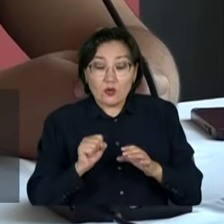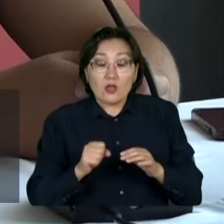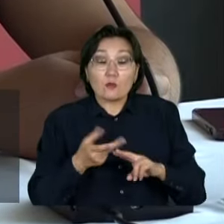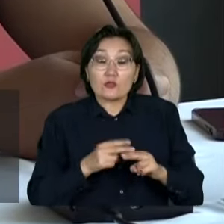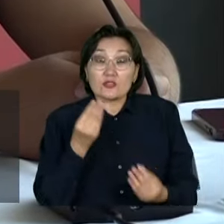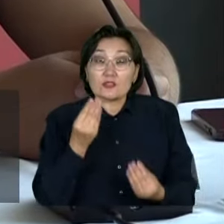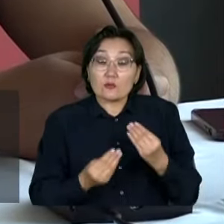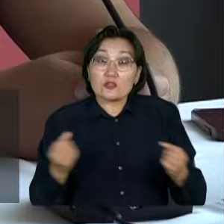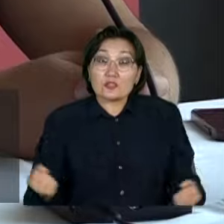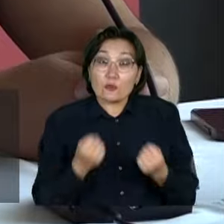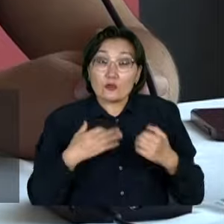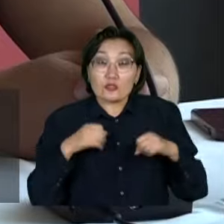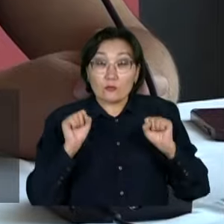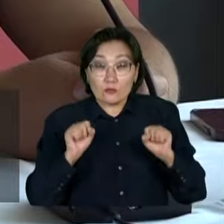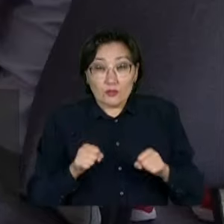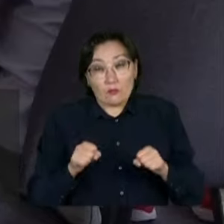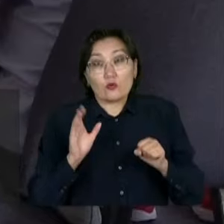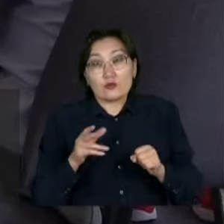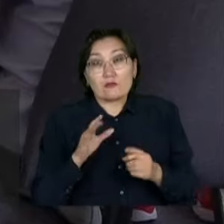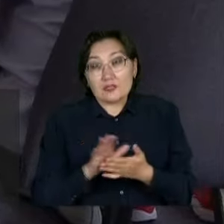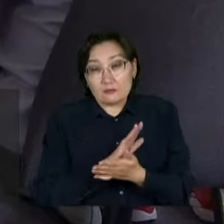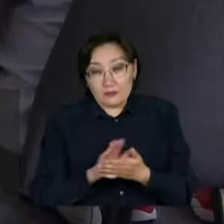и поболеть за наших можно будет бесплатно.